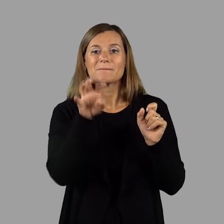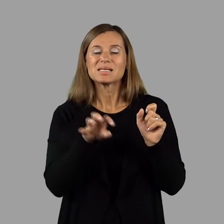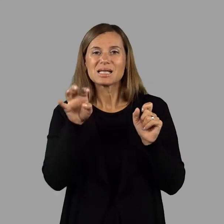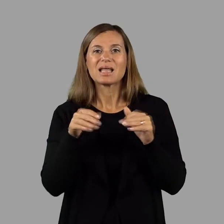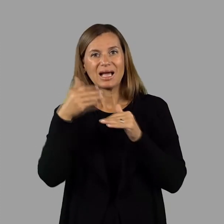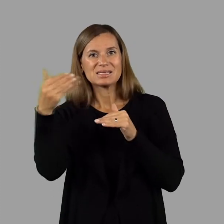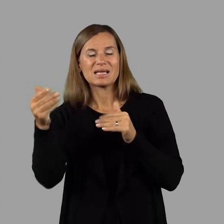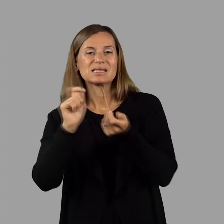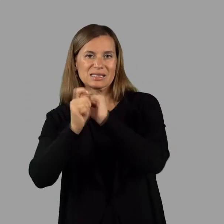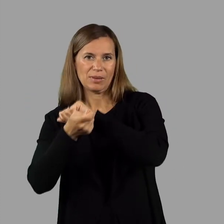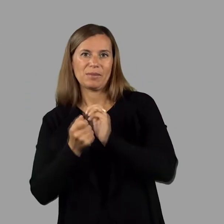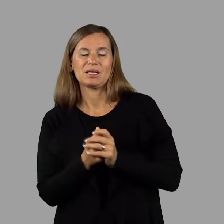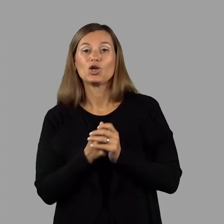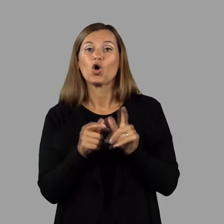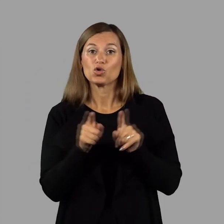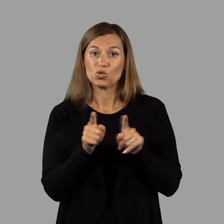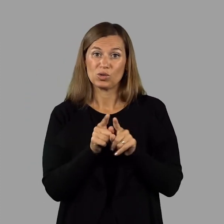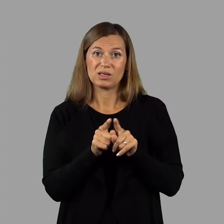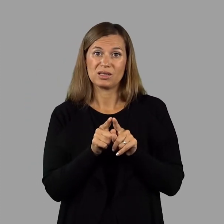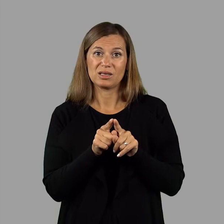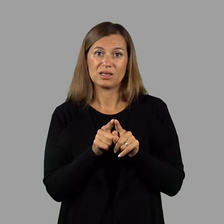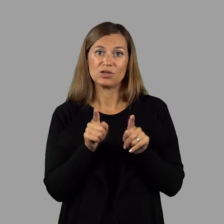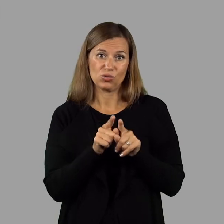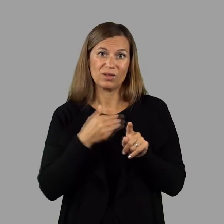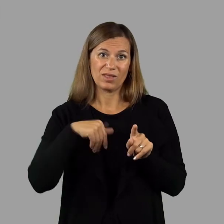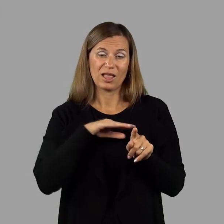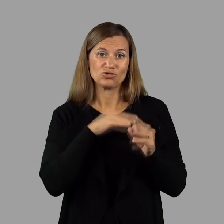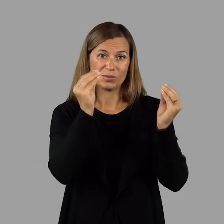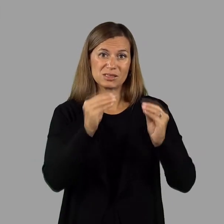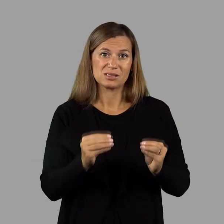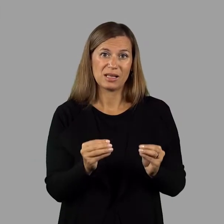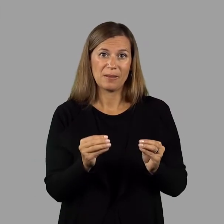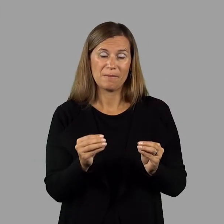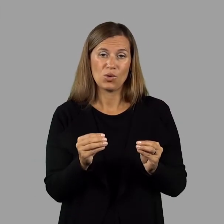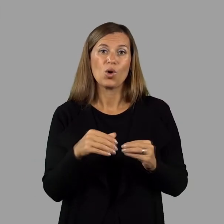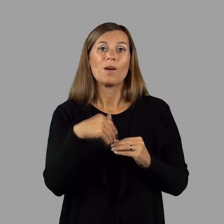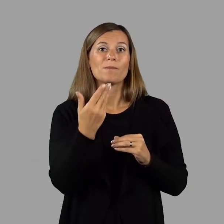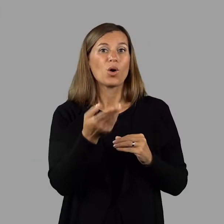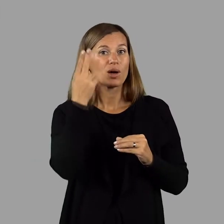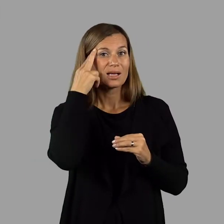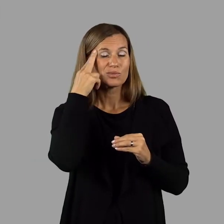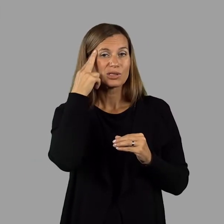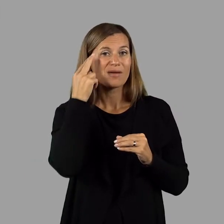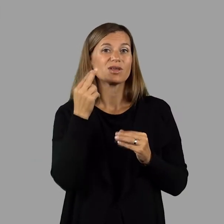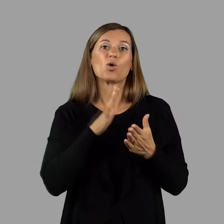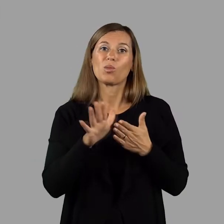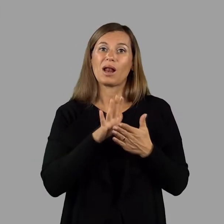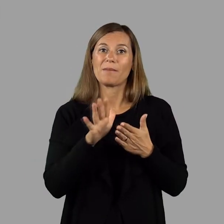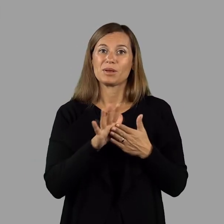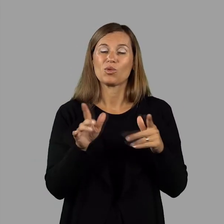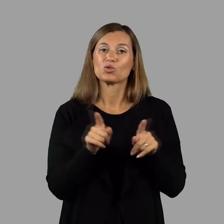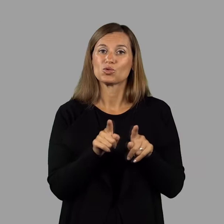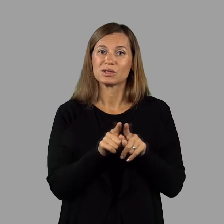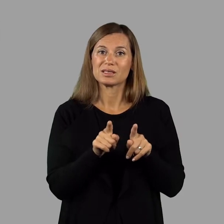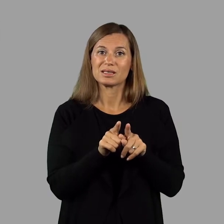kasneje spremenijo. Prav tako v tem našem sistemu po razpoznavi